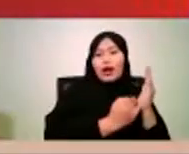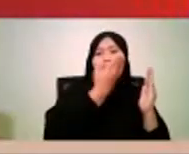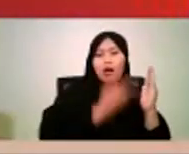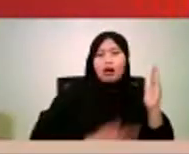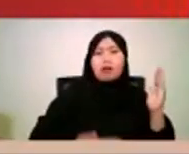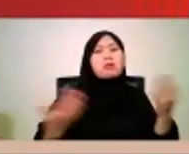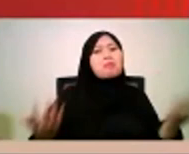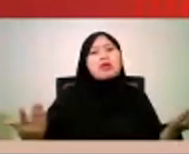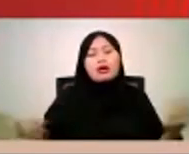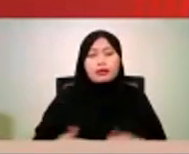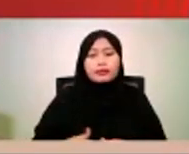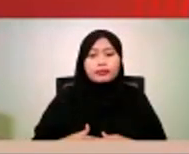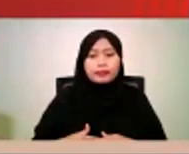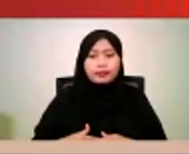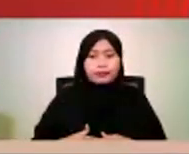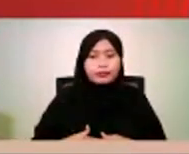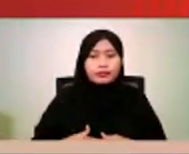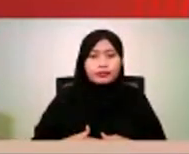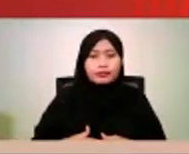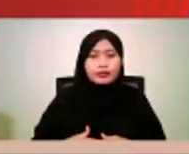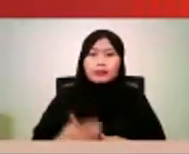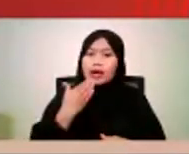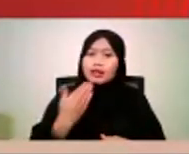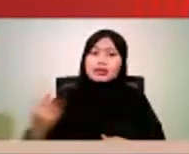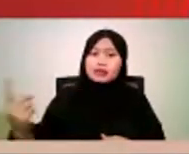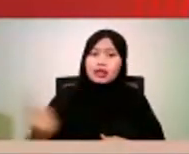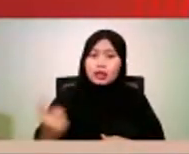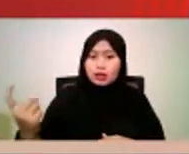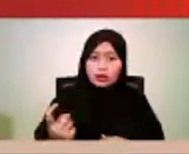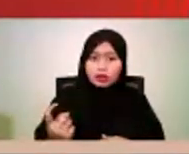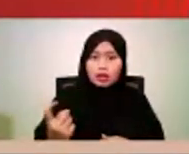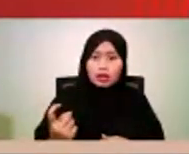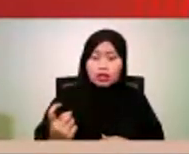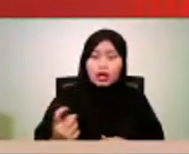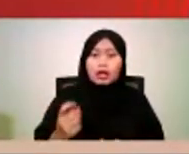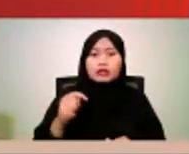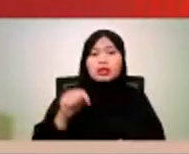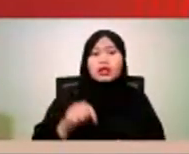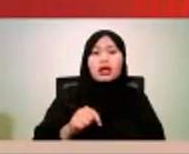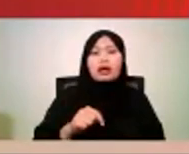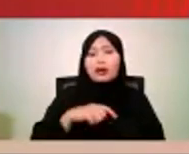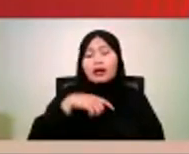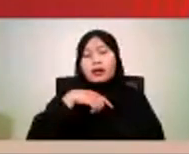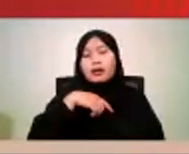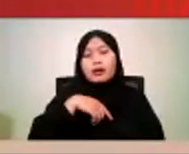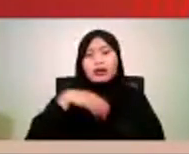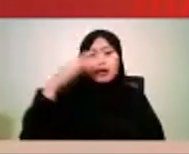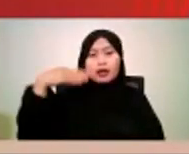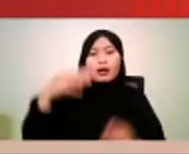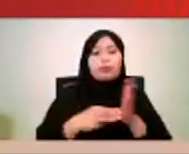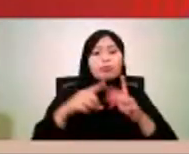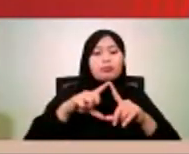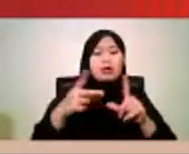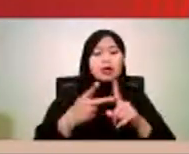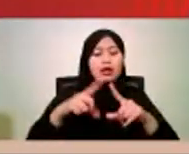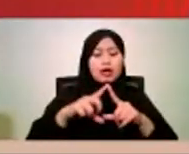terima kasih pertanyaannya selanjutnya dari pertanyaan yang like juga yaitu dari Mbak Maharani Khairunnisa silahkan